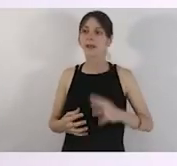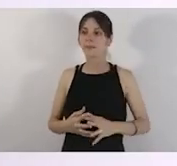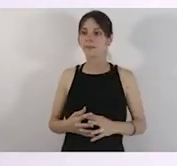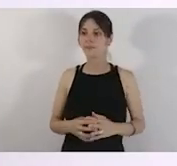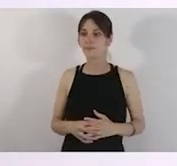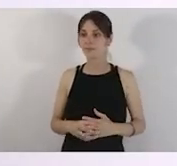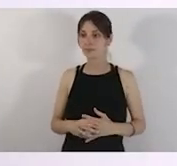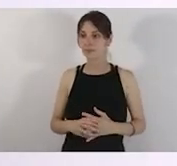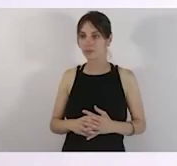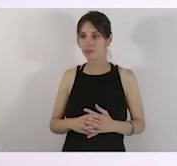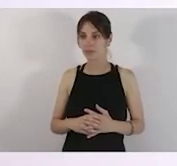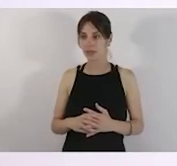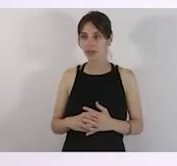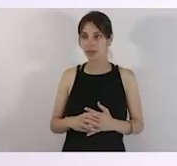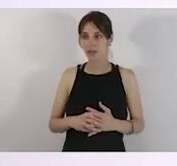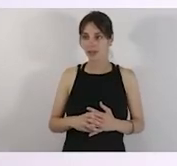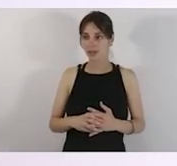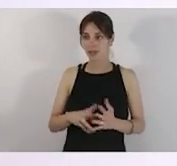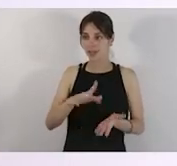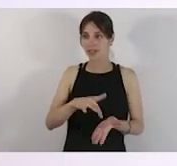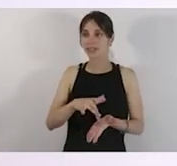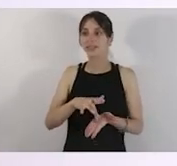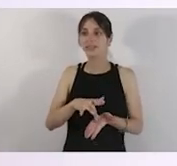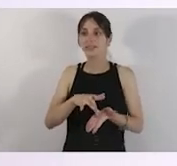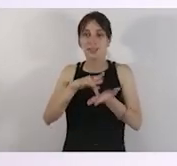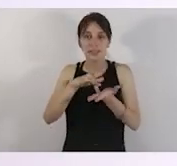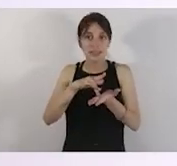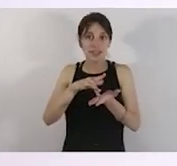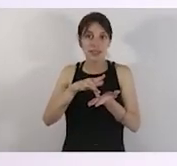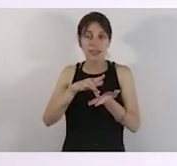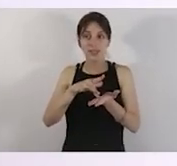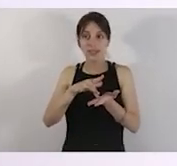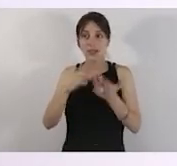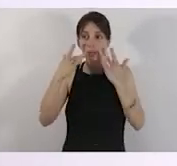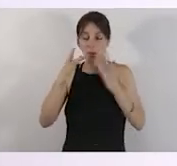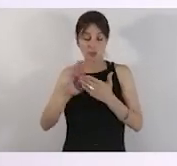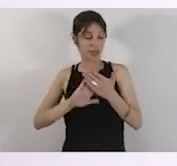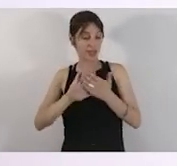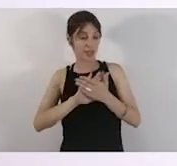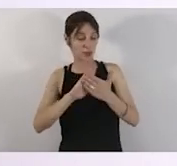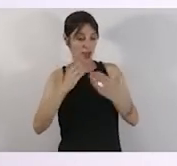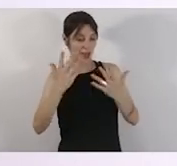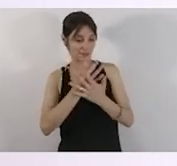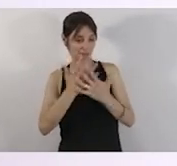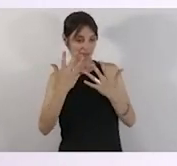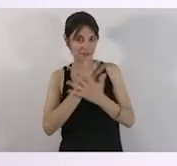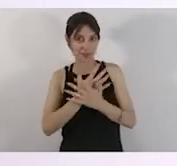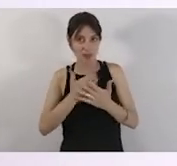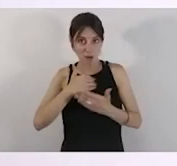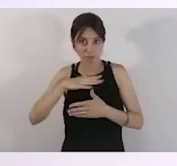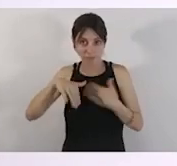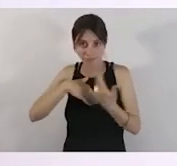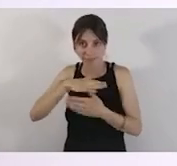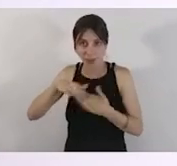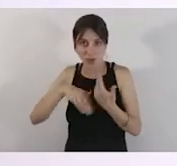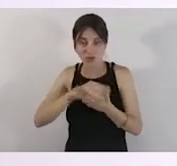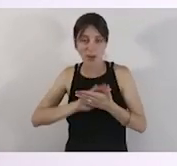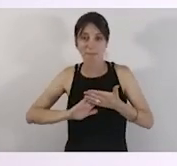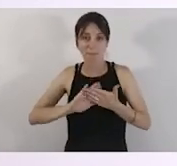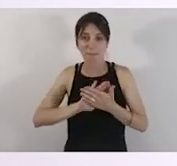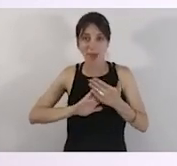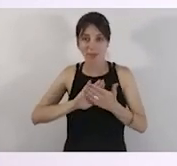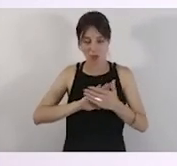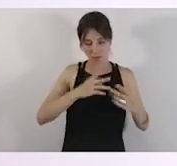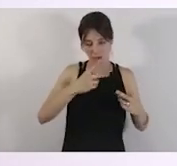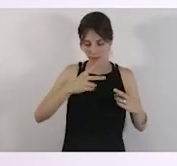C'est Cité de l'agriculture, Softrider, etc. Ah, c'est ça. Excusez-moi du cafouillage, hein, je me suis emmêlé les crayons dans les... dans les